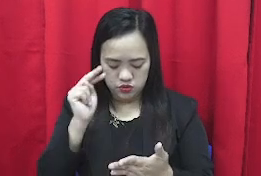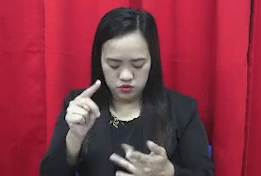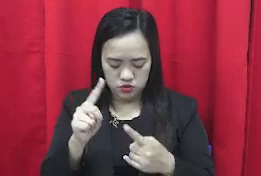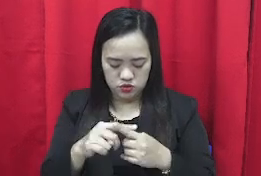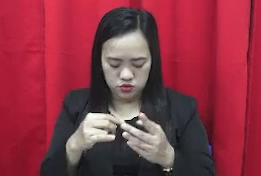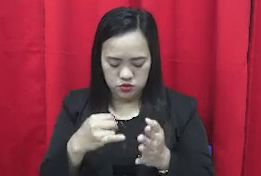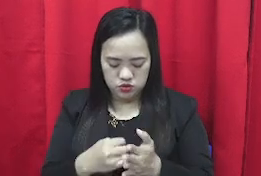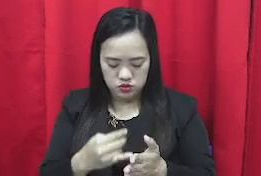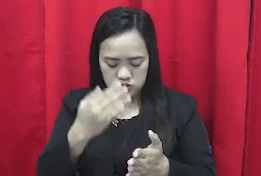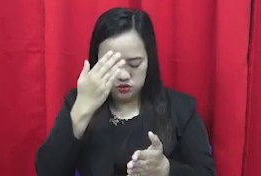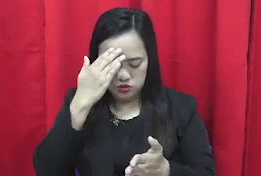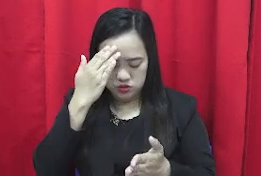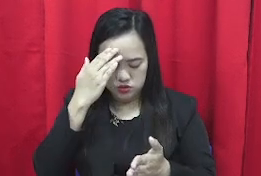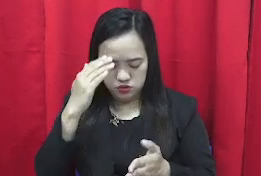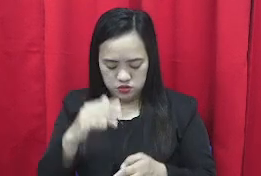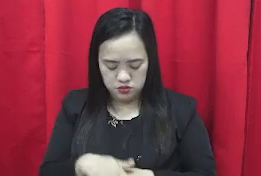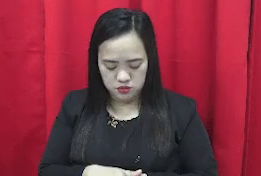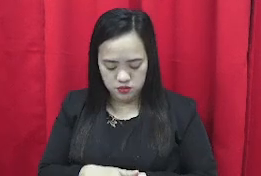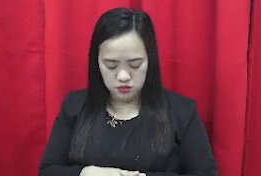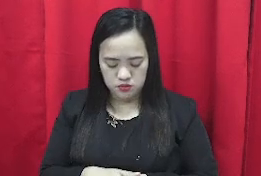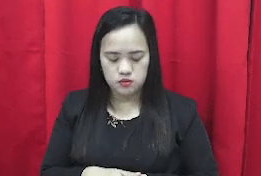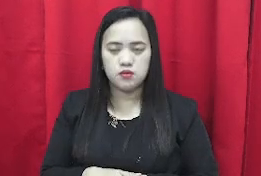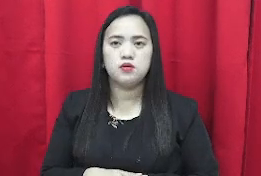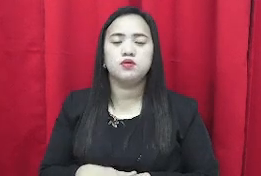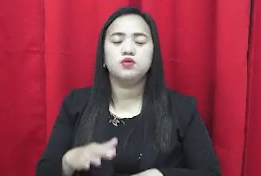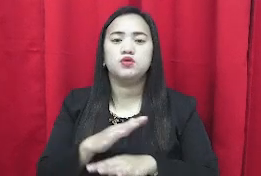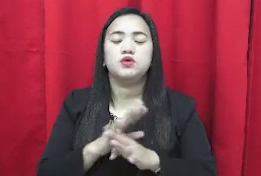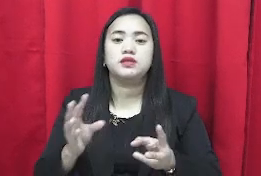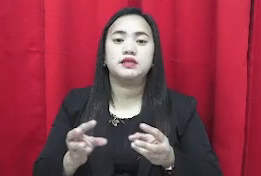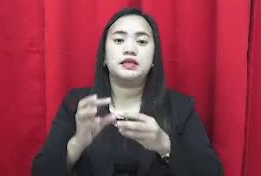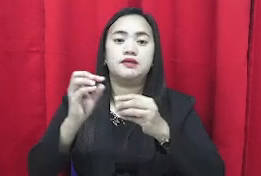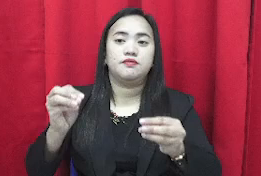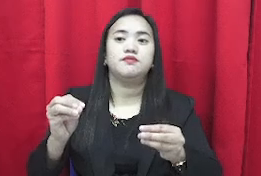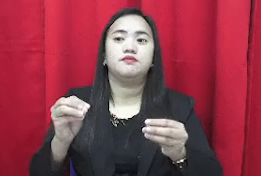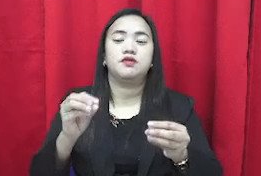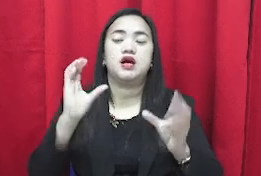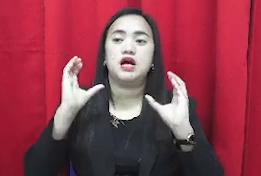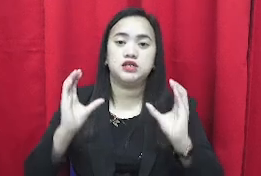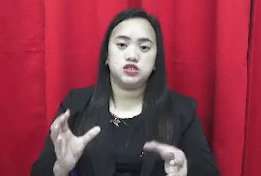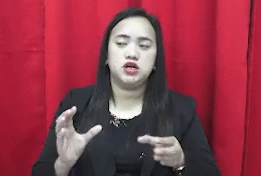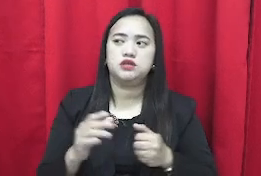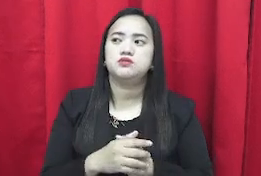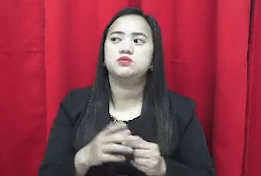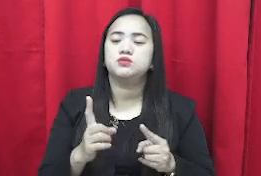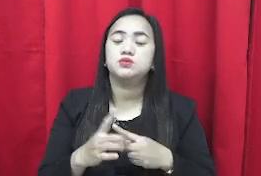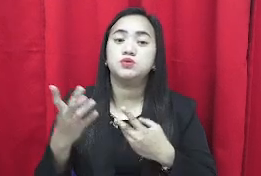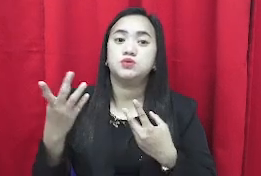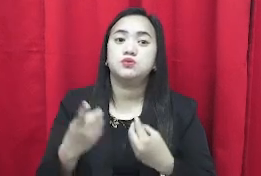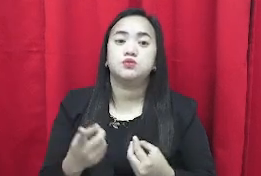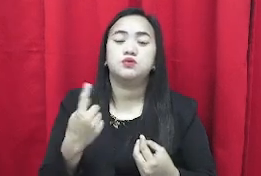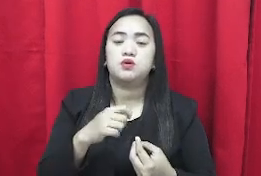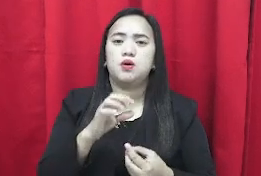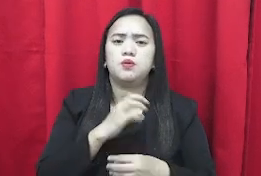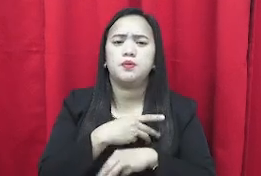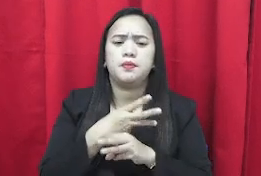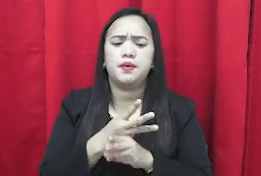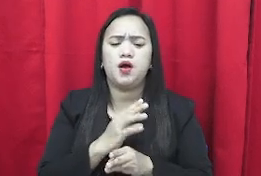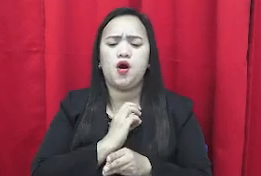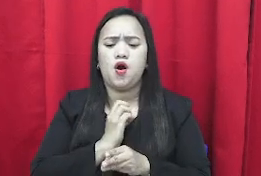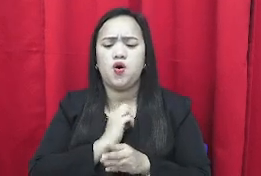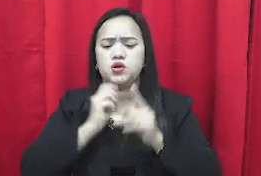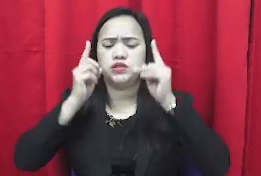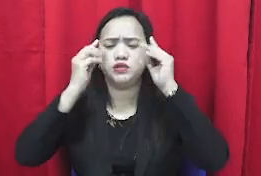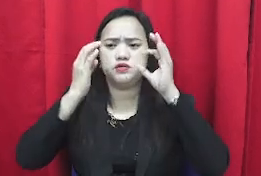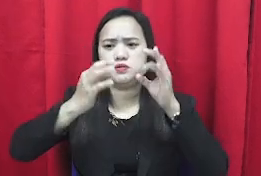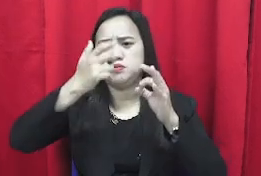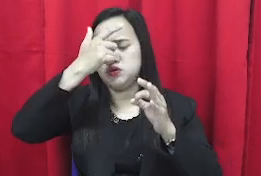tama pilitin natin Hwag natin silang bigyan ng pagkakataon na gumawa ng kanilang desisyon dahil